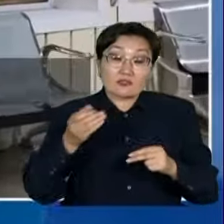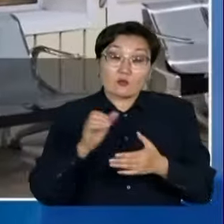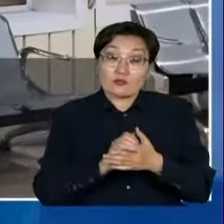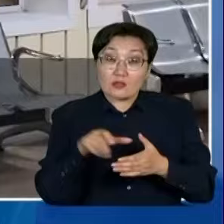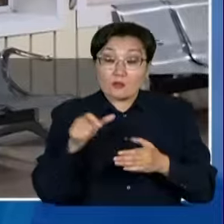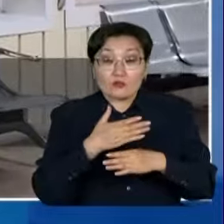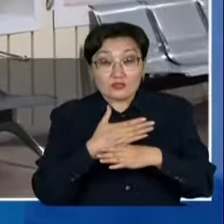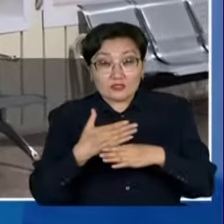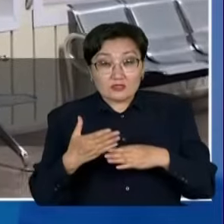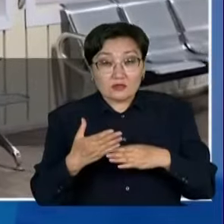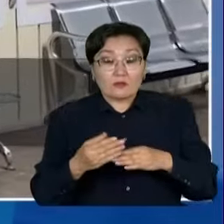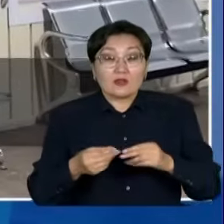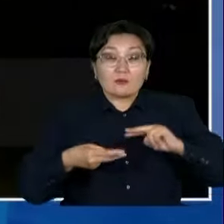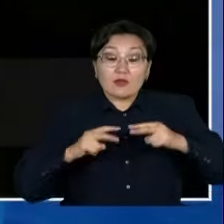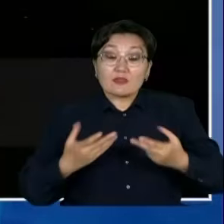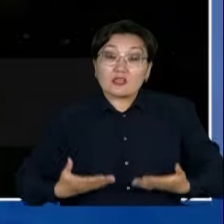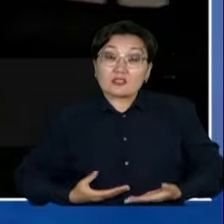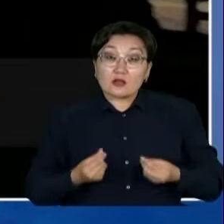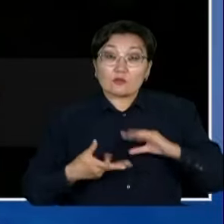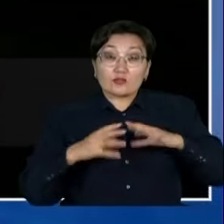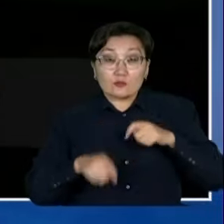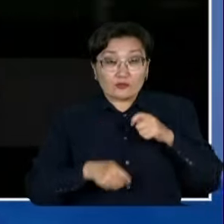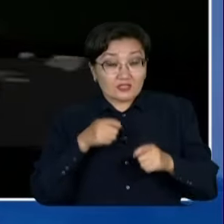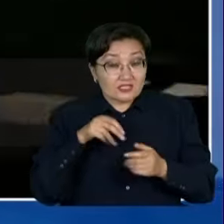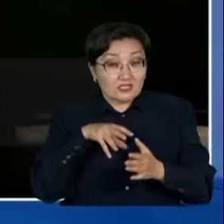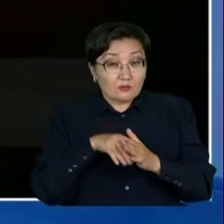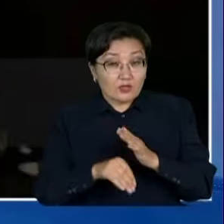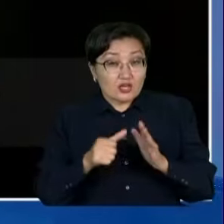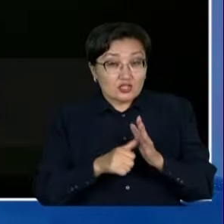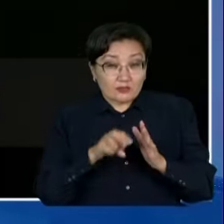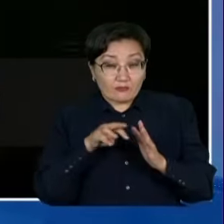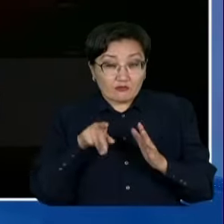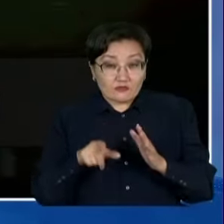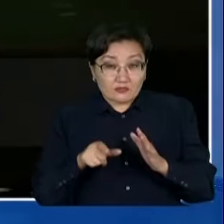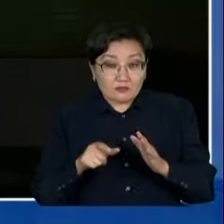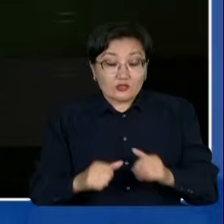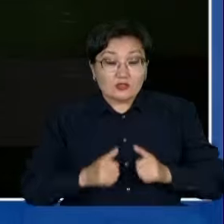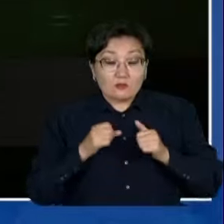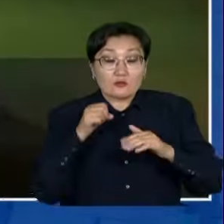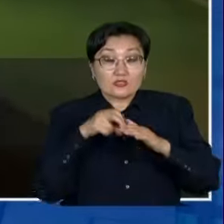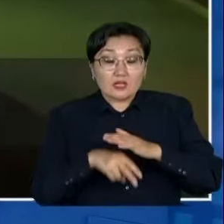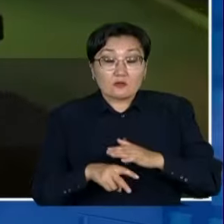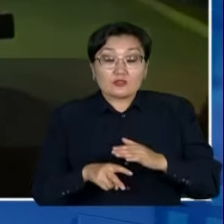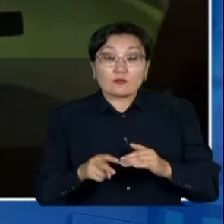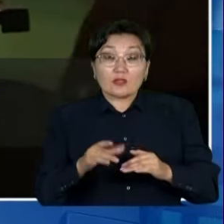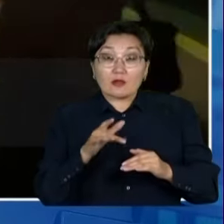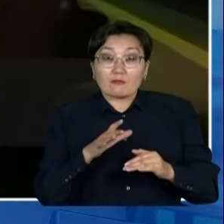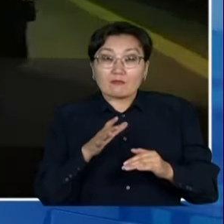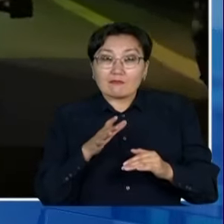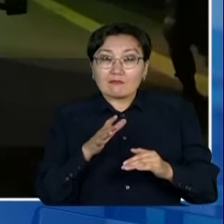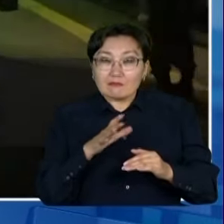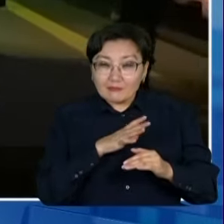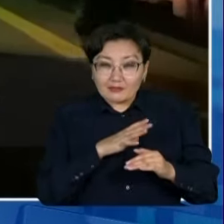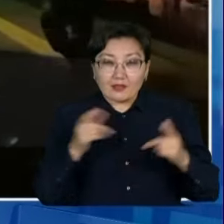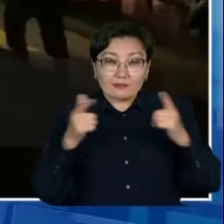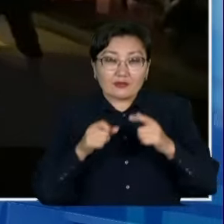а после обналичивала их. Общая сумма ущерба составила 60 миллионов тенге. Пытаясь скрыться от правосудия, она была объявлена в международный